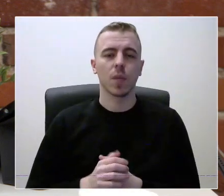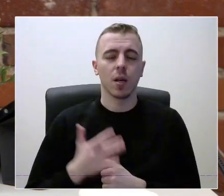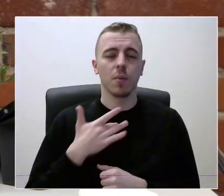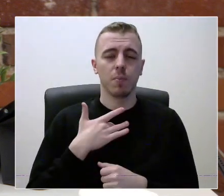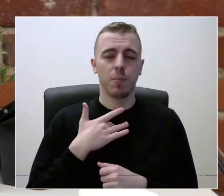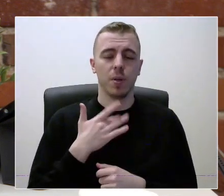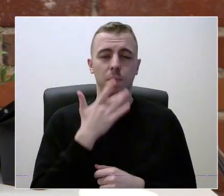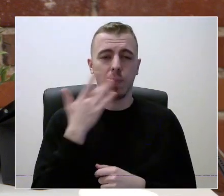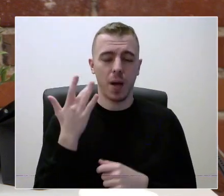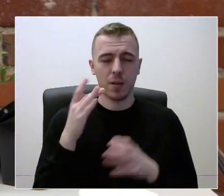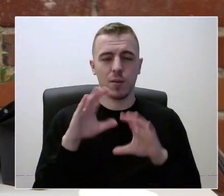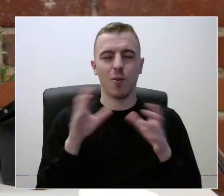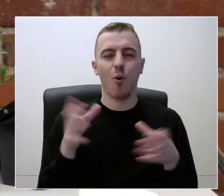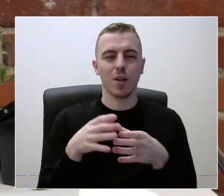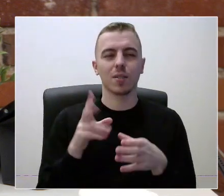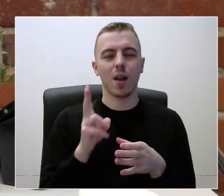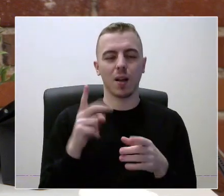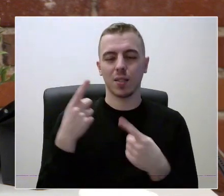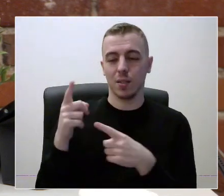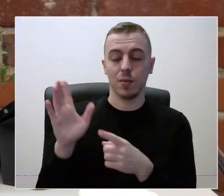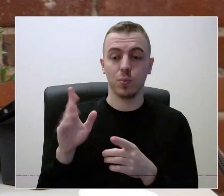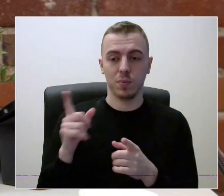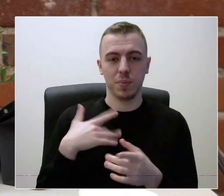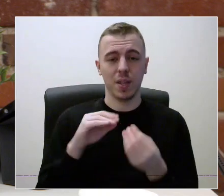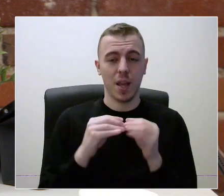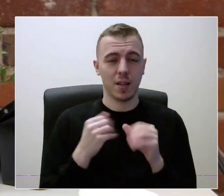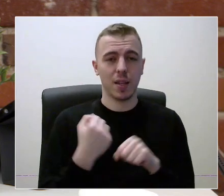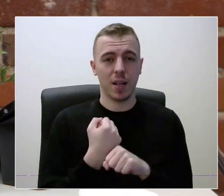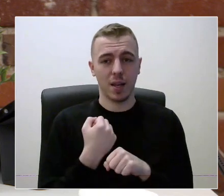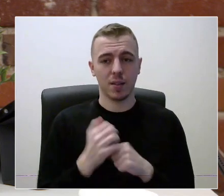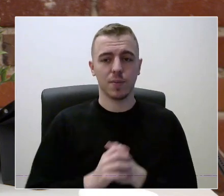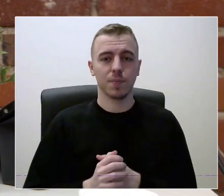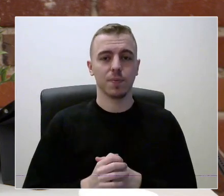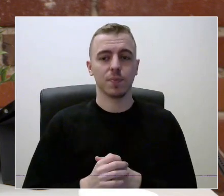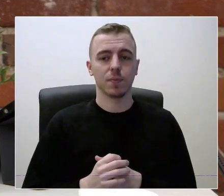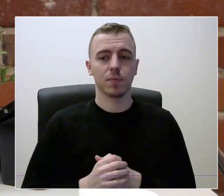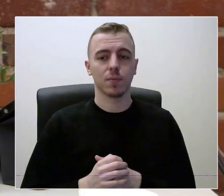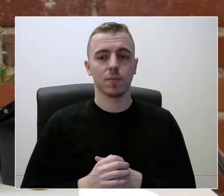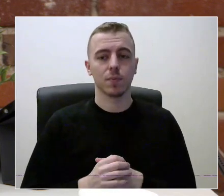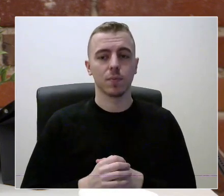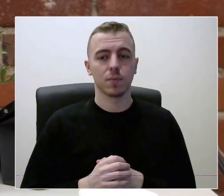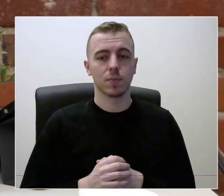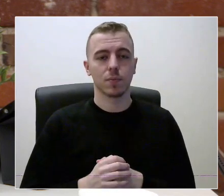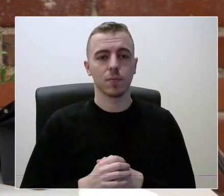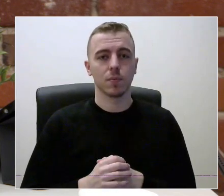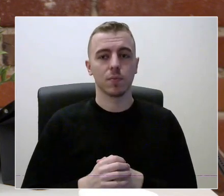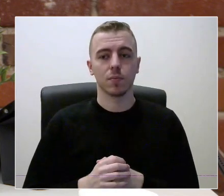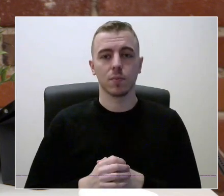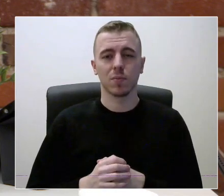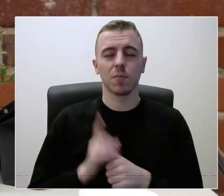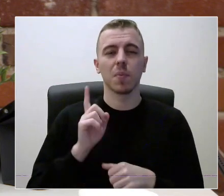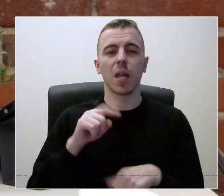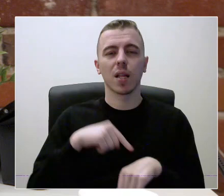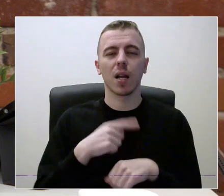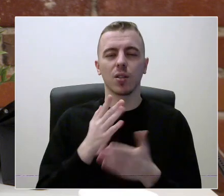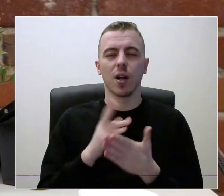kaip meras kalbėjo, tų postų mažiau negu žmonių norinčių juos užimti, bet kartais vicemerų pavardės